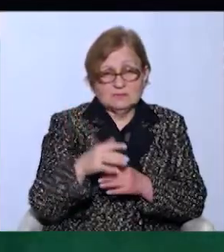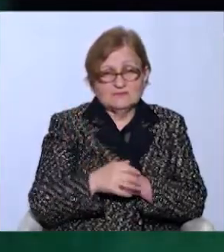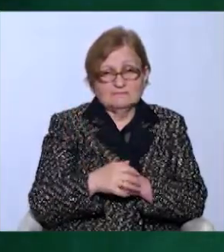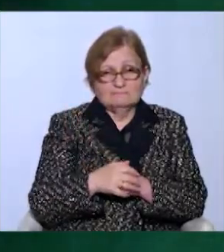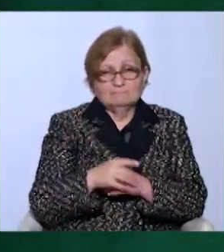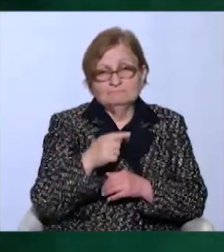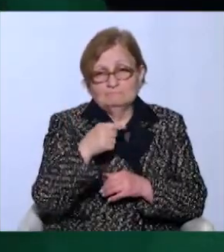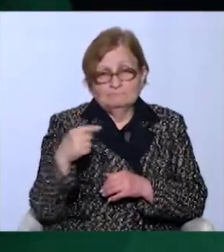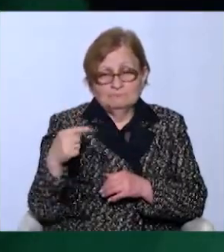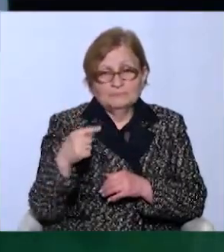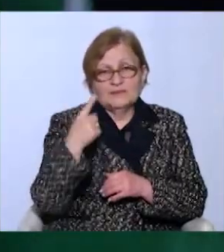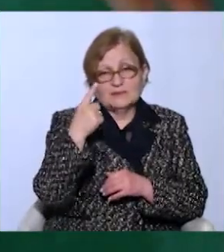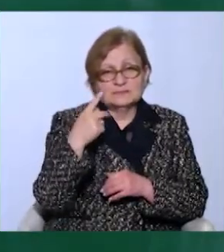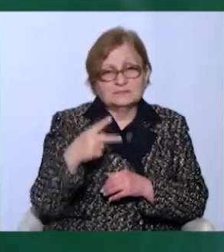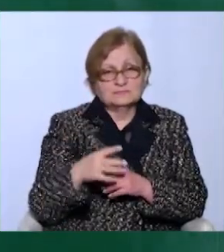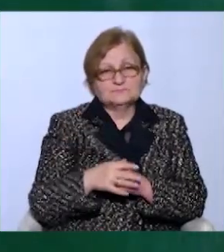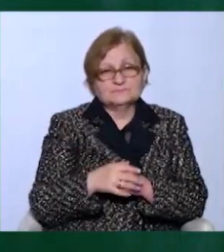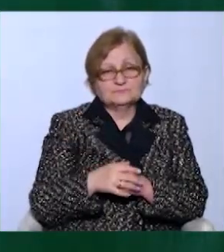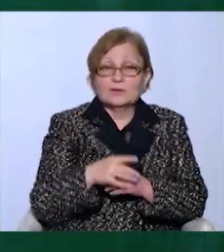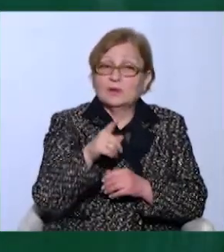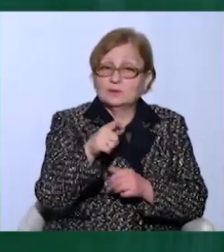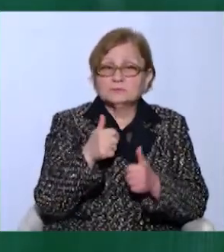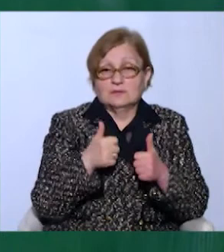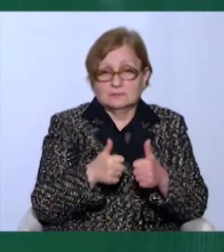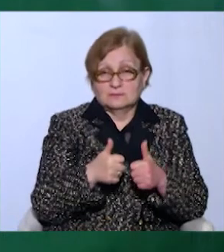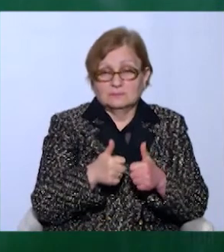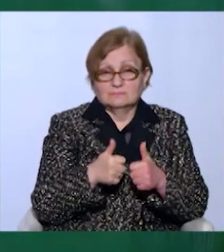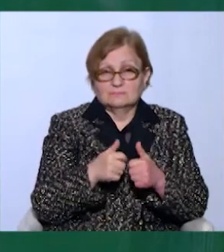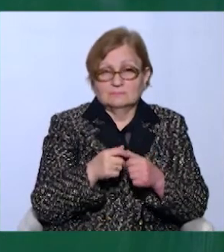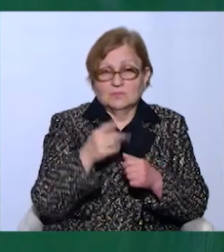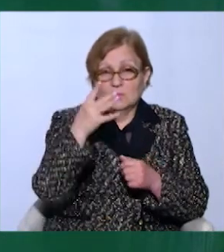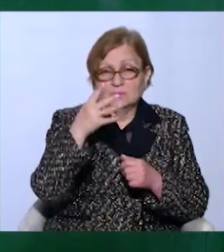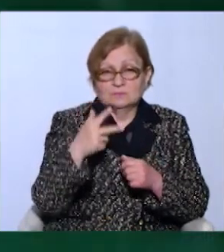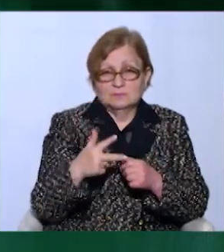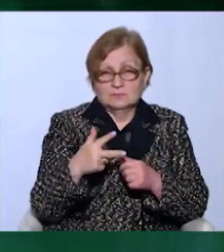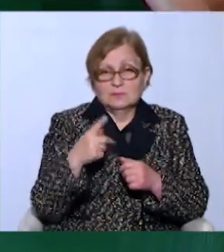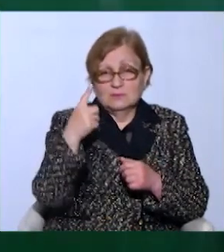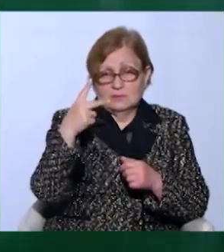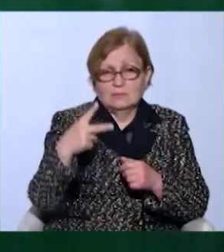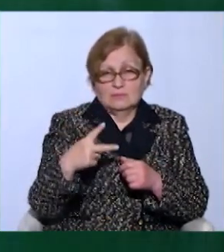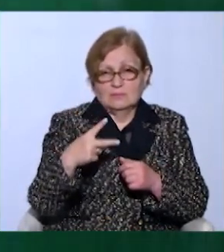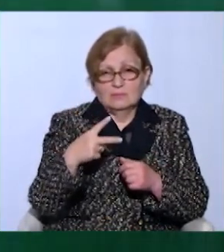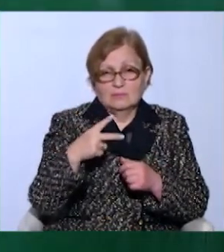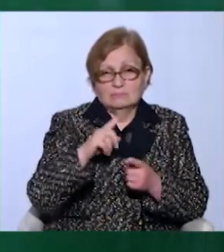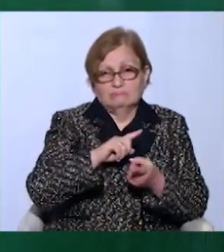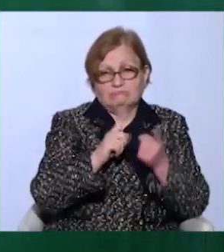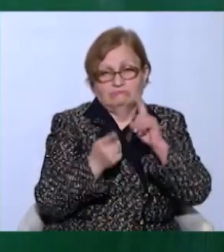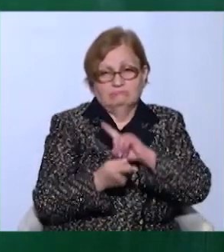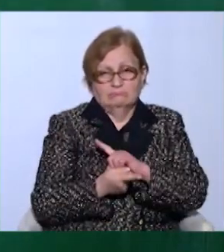და გამოკლებული 1 მეორედი. აი ეს კარგია. 4 მესამედს და 1 მეორედს გადავაქცევ